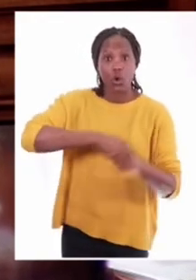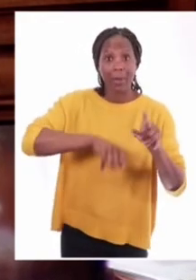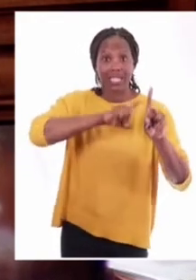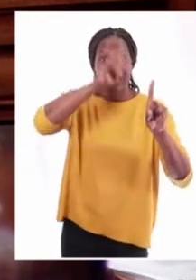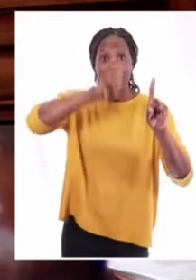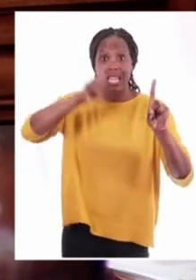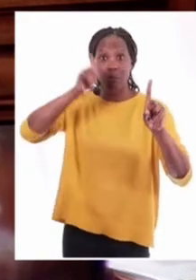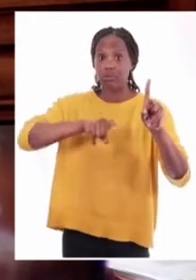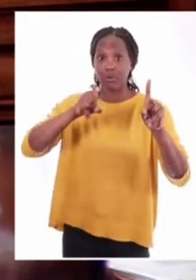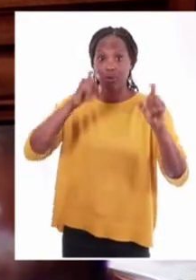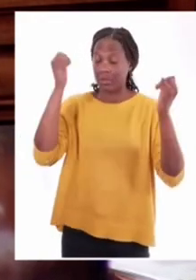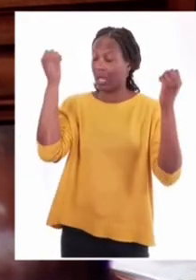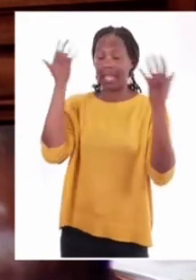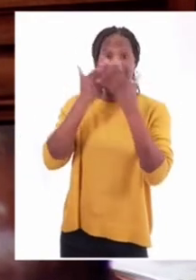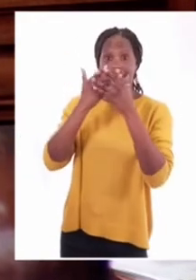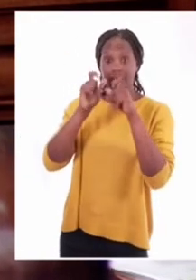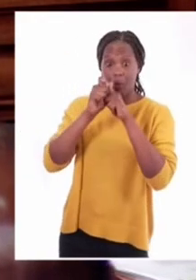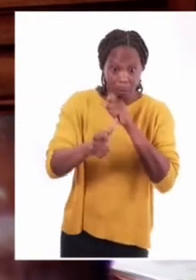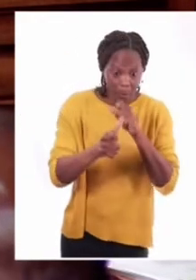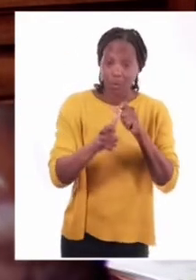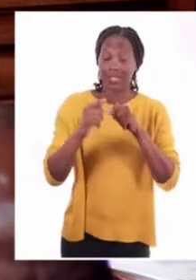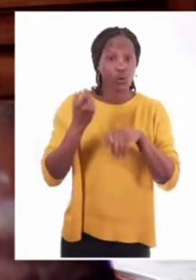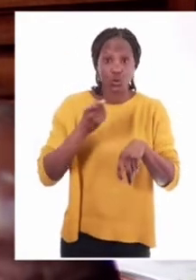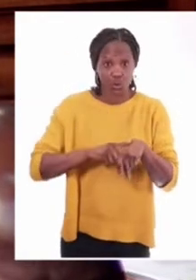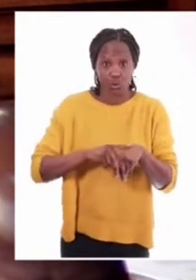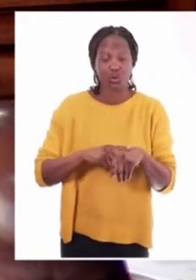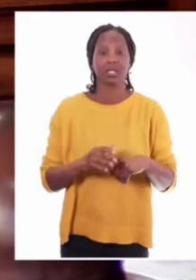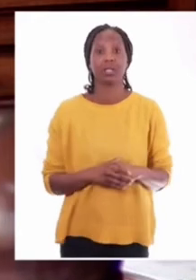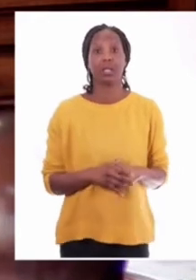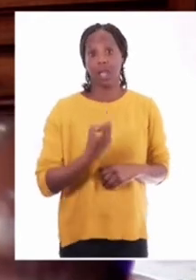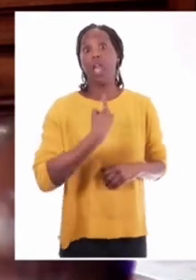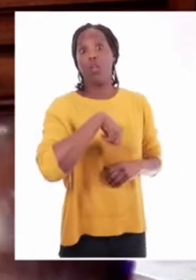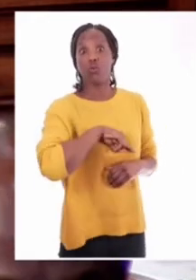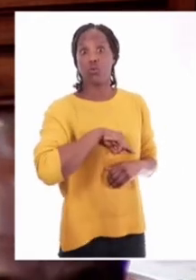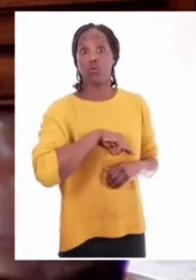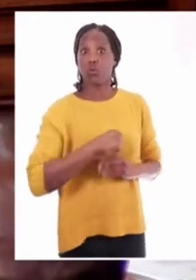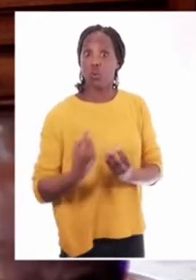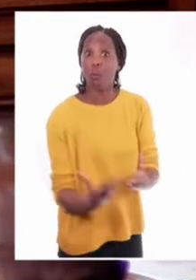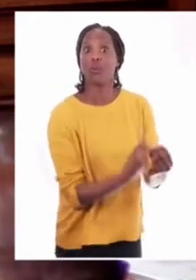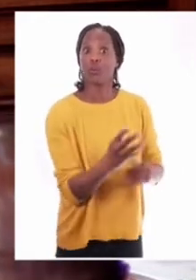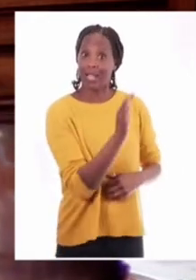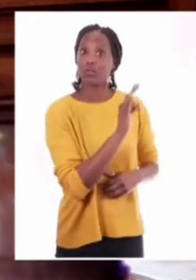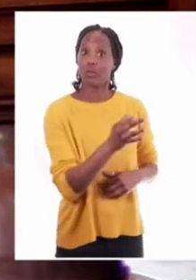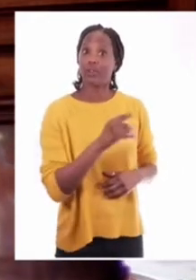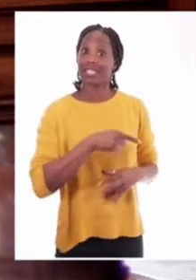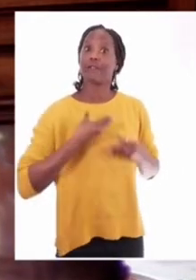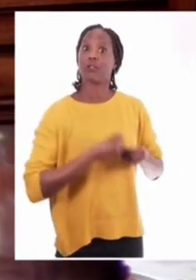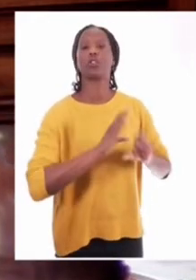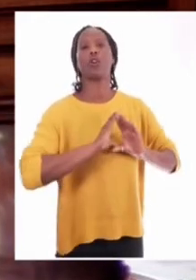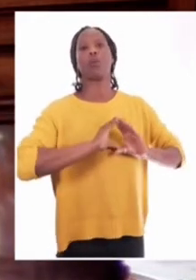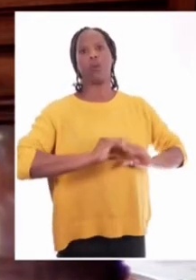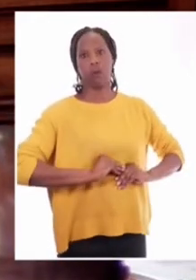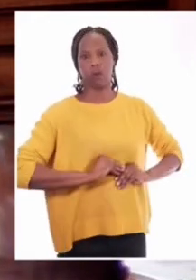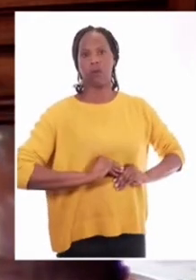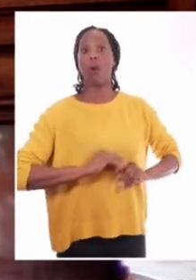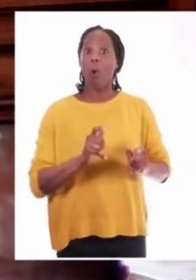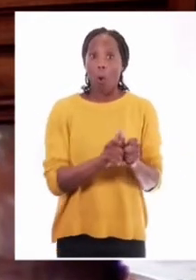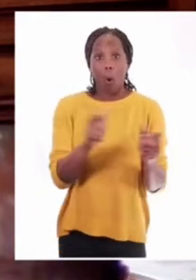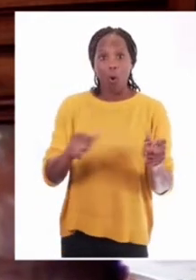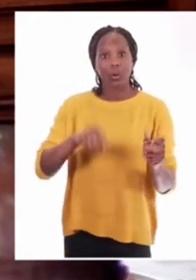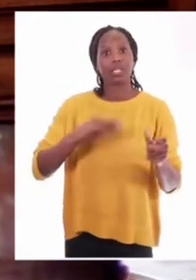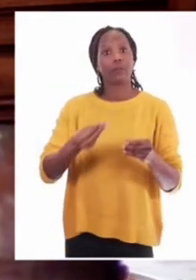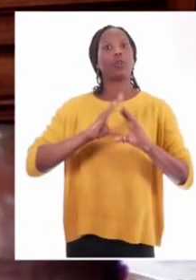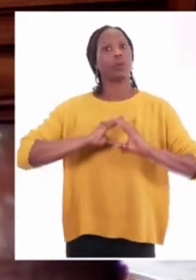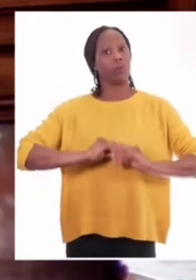situation macroéconomique, que nous devons rassurer les Français, nous devons rassurer les entreprises, nous devons être à la